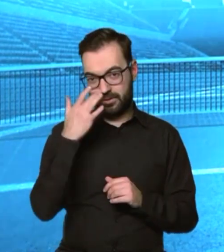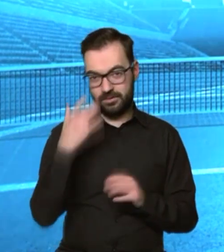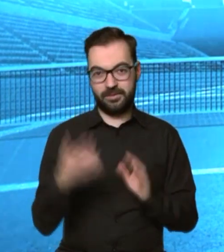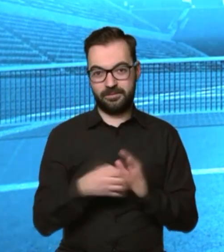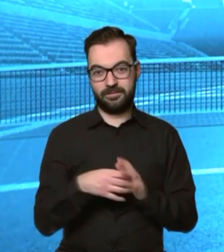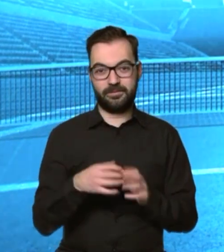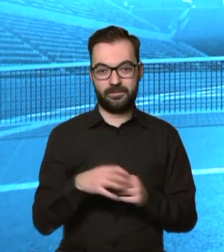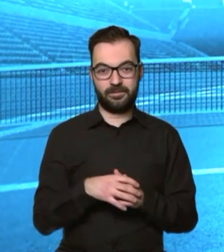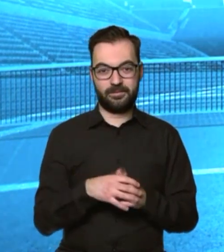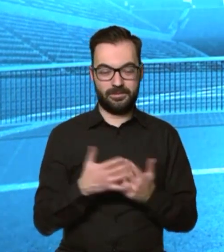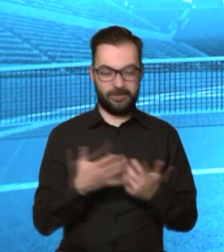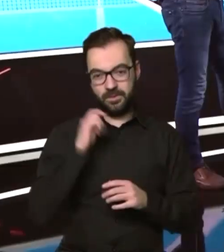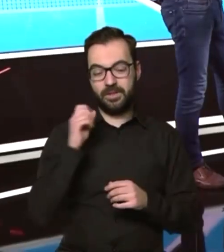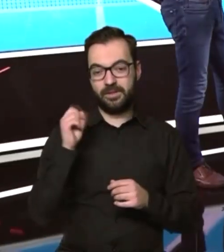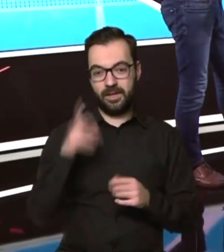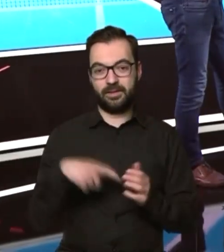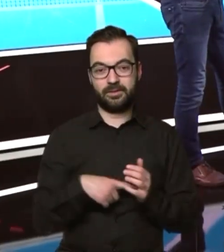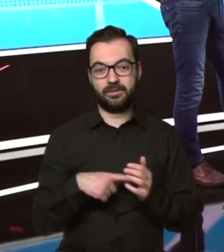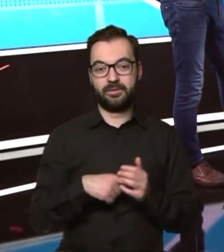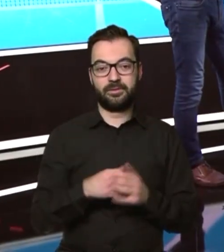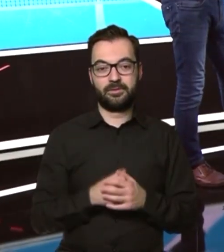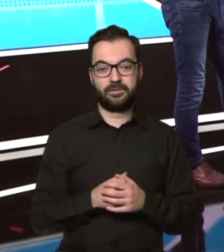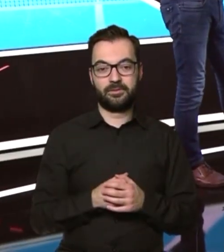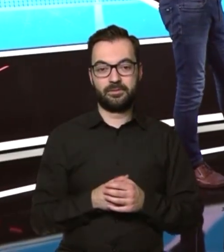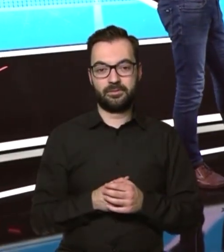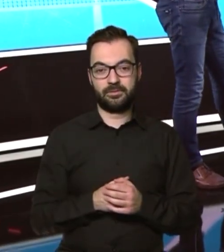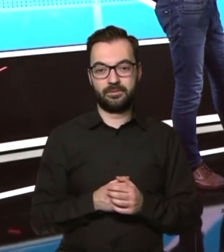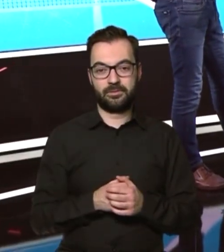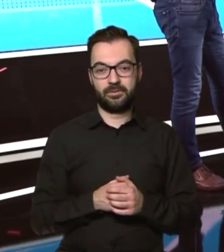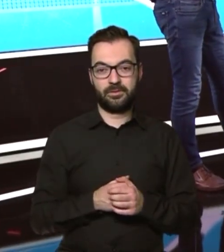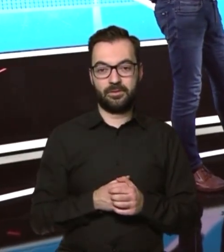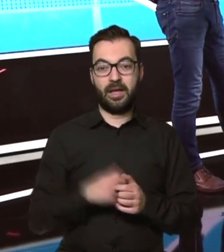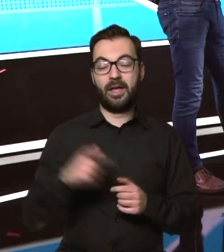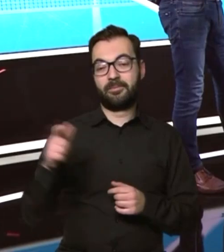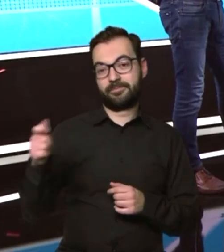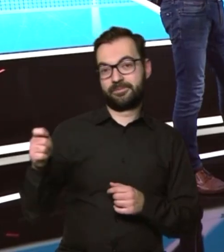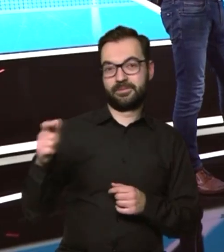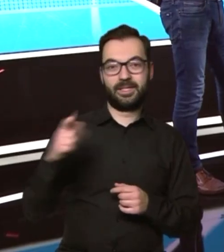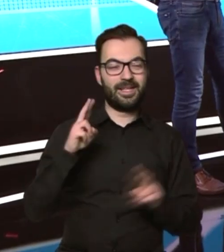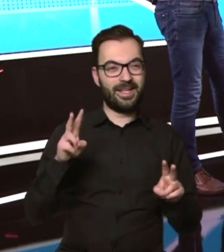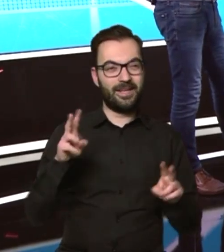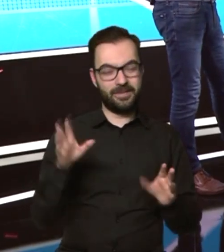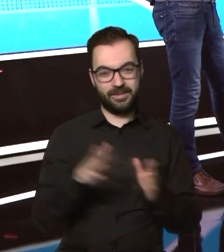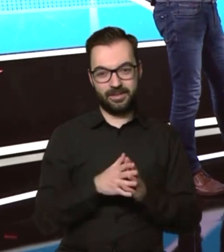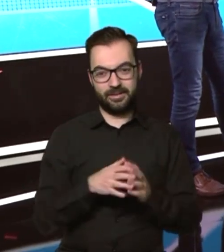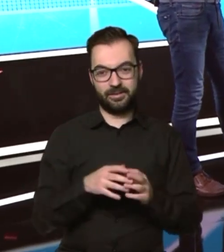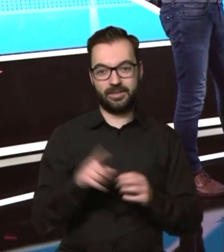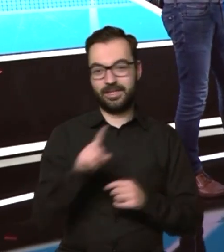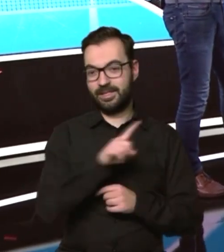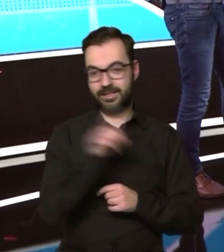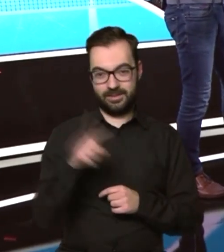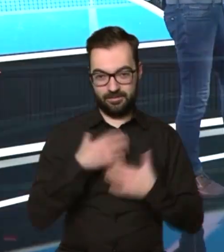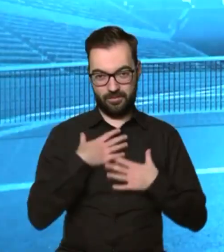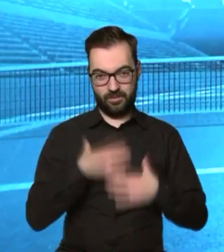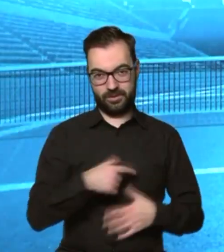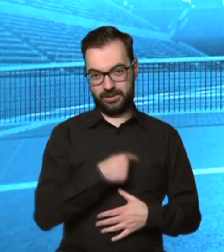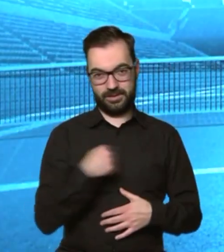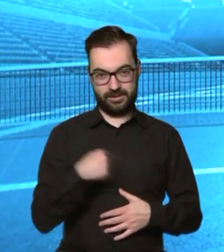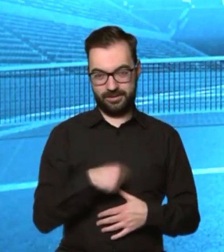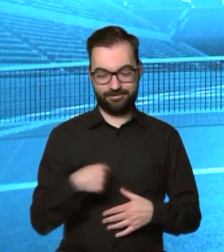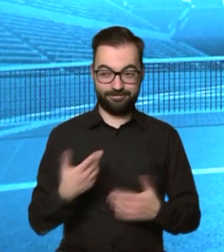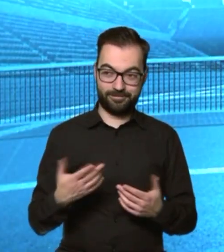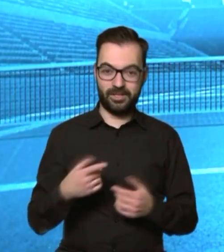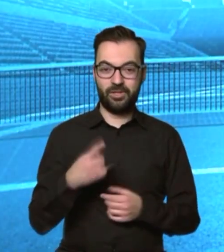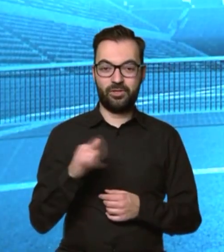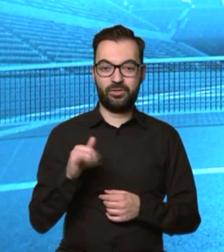z wizerunkiem agresora, po prostu mówiąc. Też przede wszystkim sfotografował się z kibicem, który miał Zetkę na koszulce. Nowak